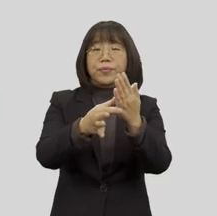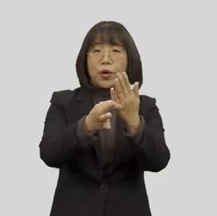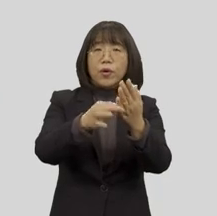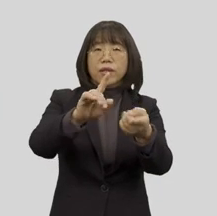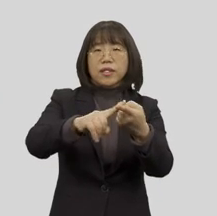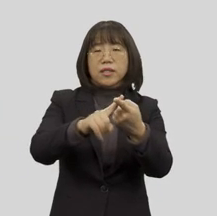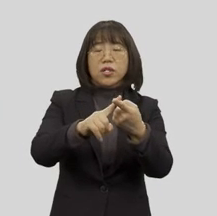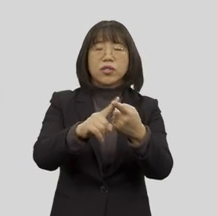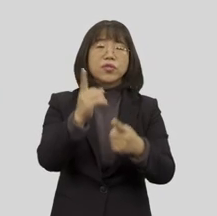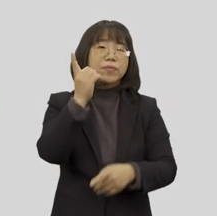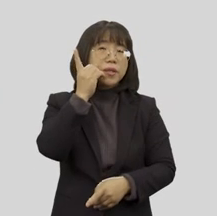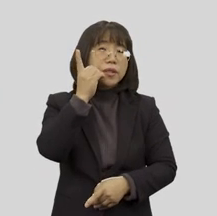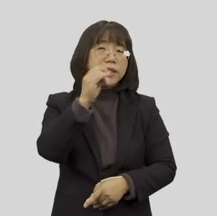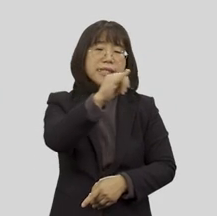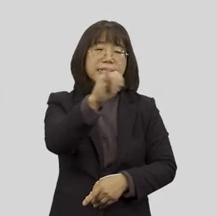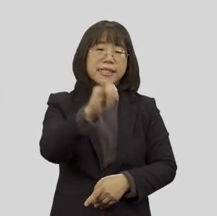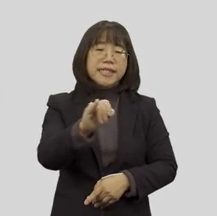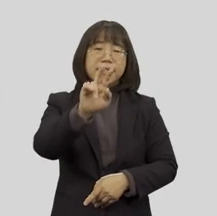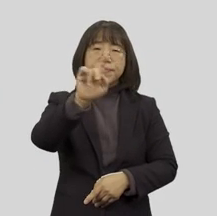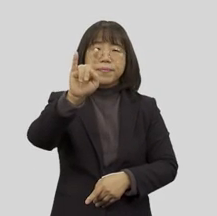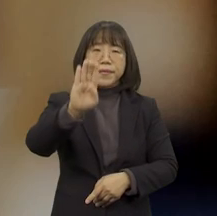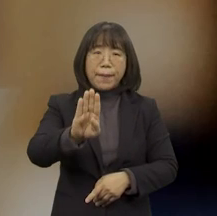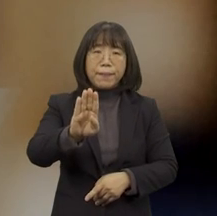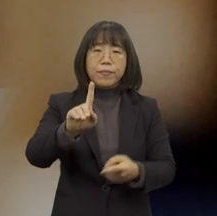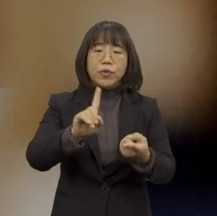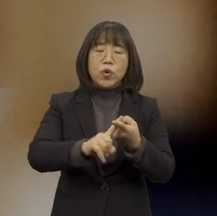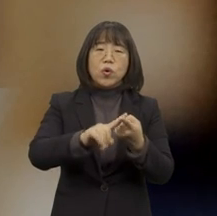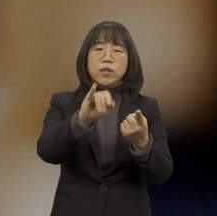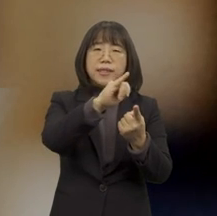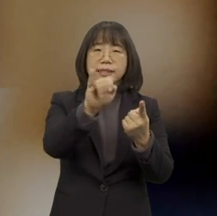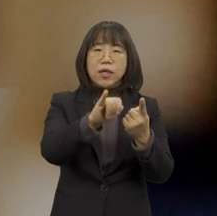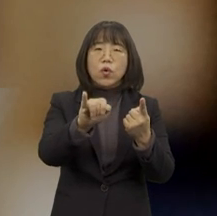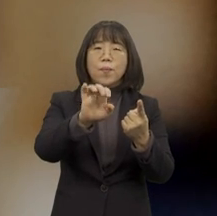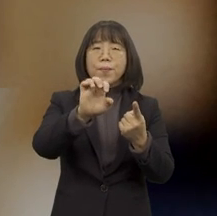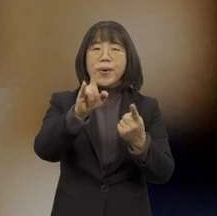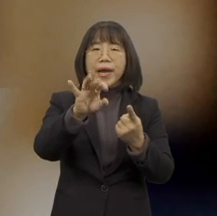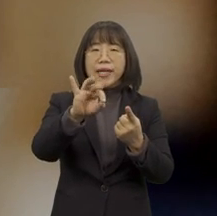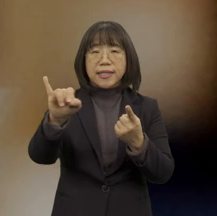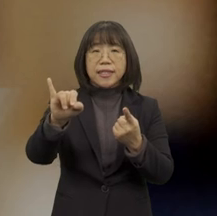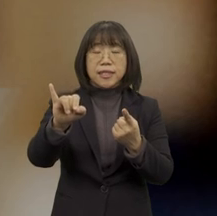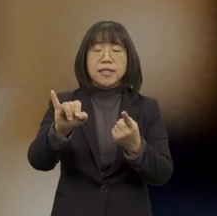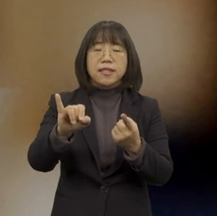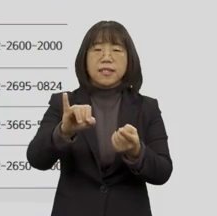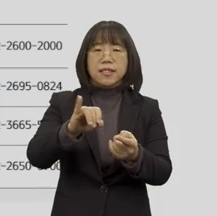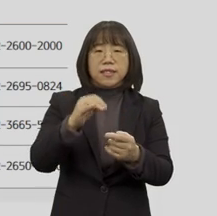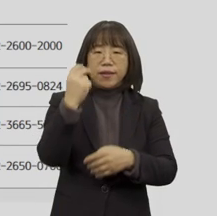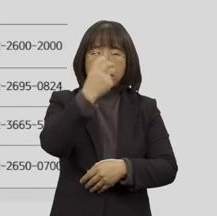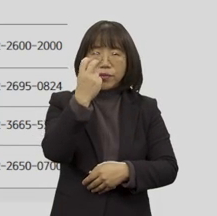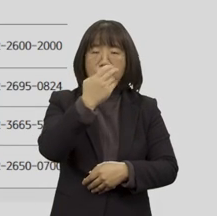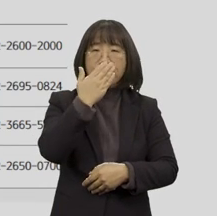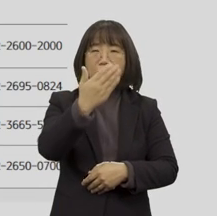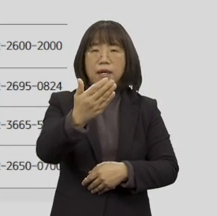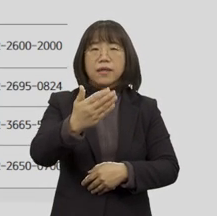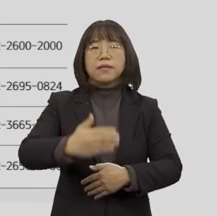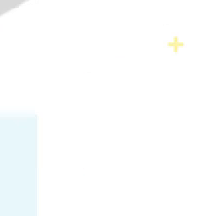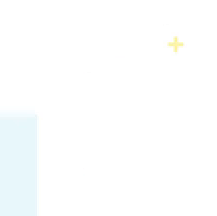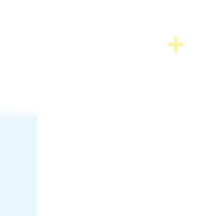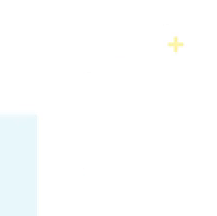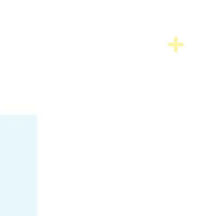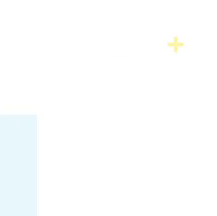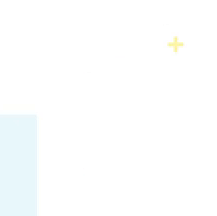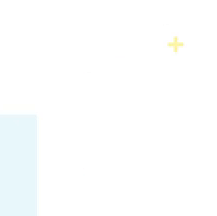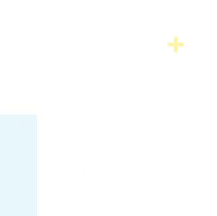사용가능 업소는 스마트폰의 치매 또는 제로 패의 상품권 홈페이지에서 검색할 수 있습니다